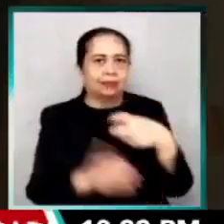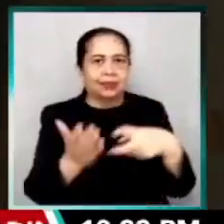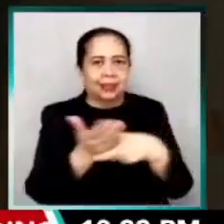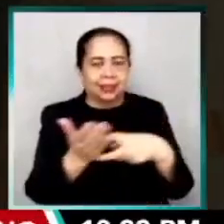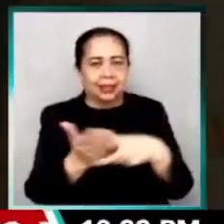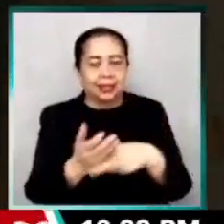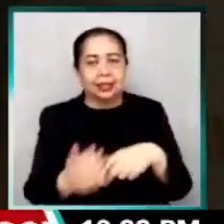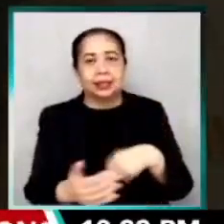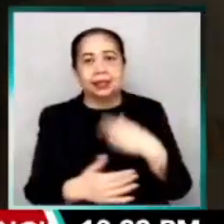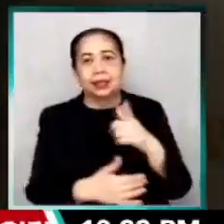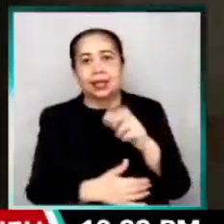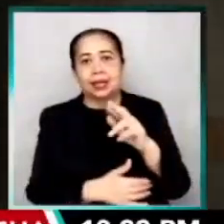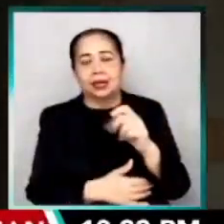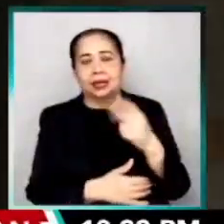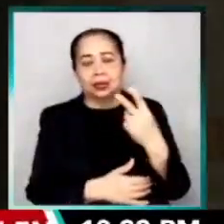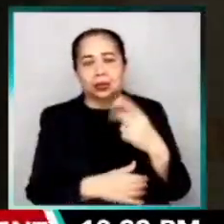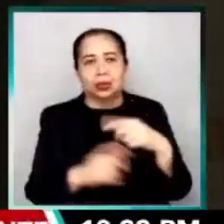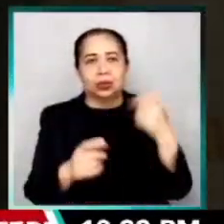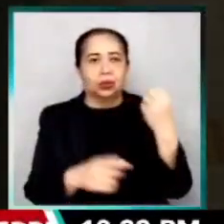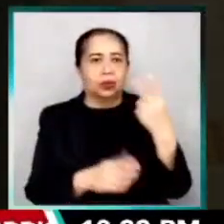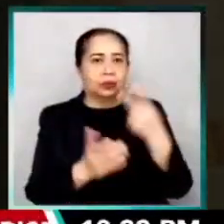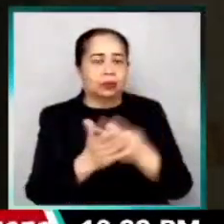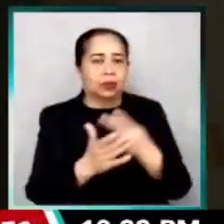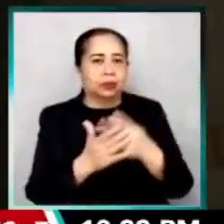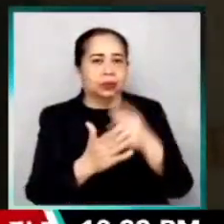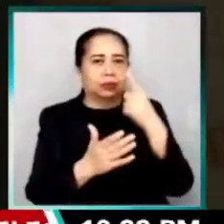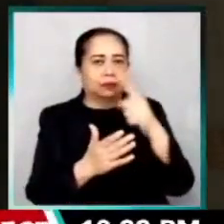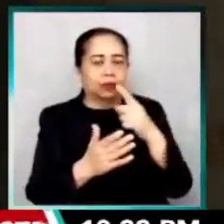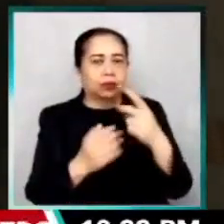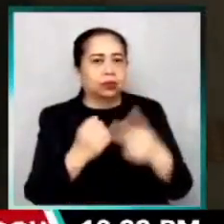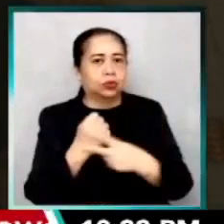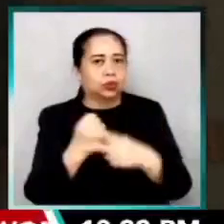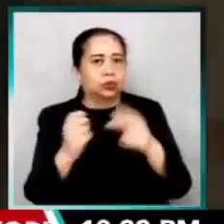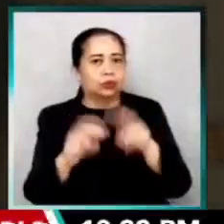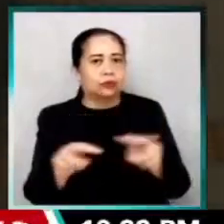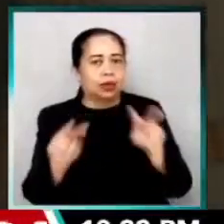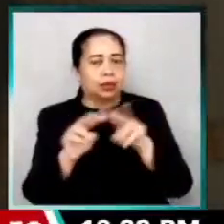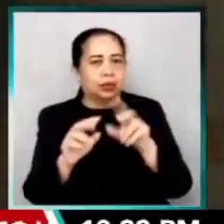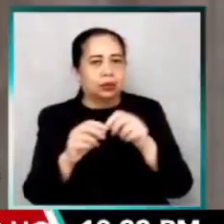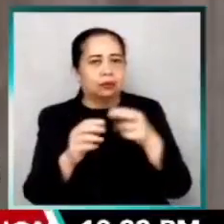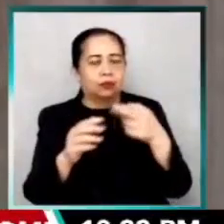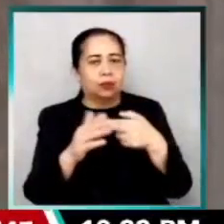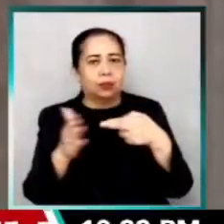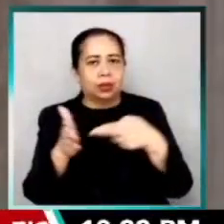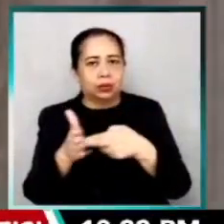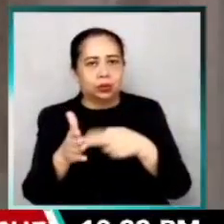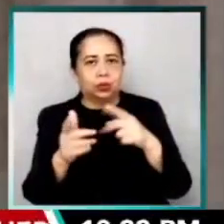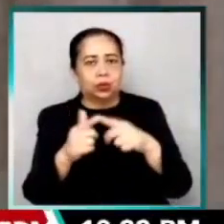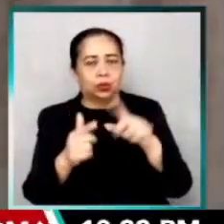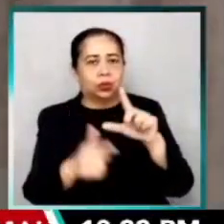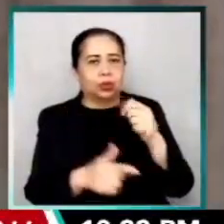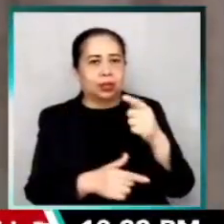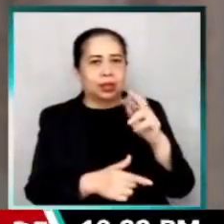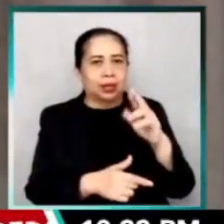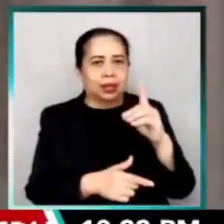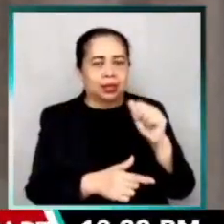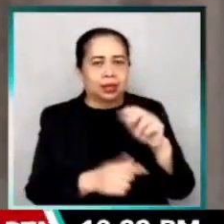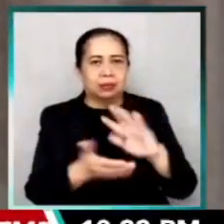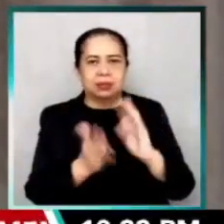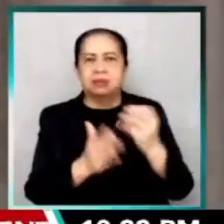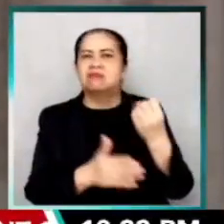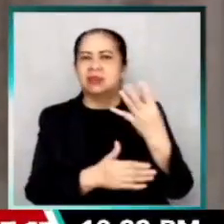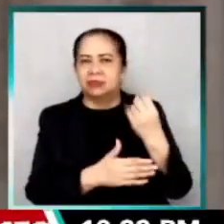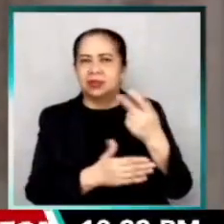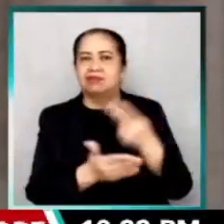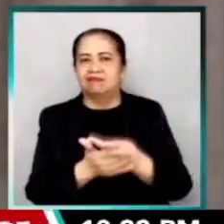naman, mula sa dating 12 pesos para sa stored value mula sa Recto hanggang Legarda, magiging 15 pesos na ito.